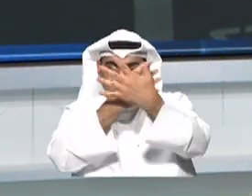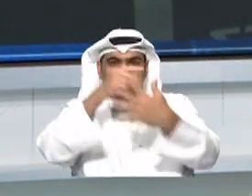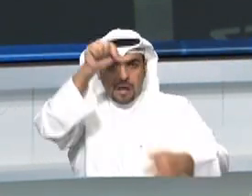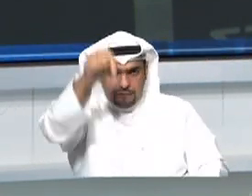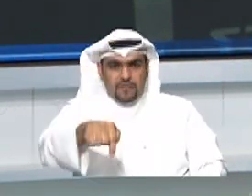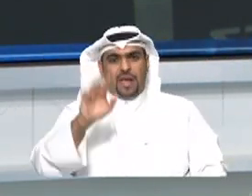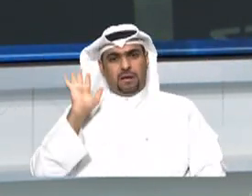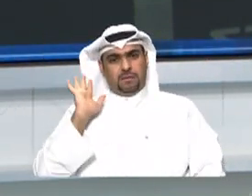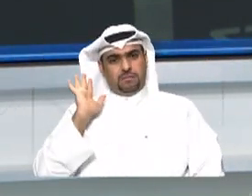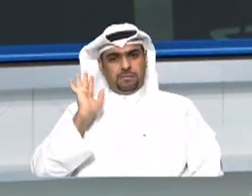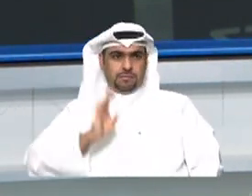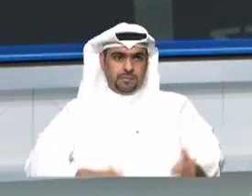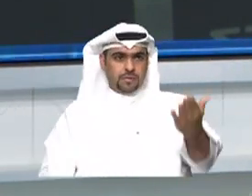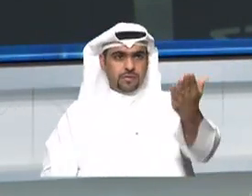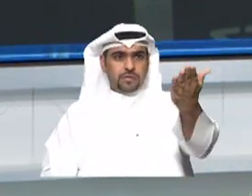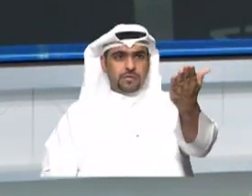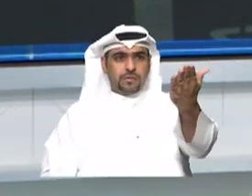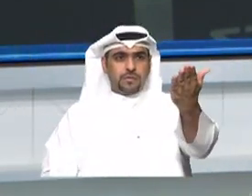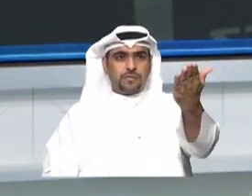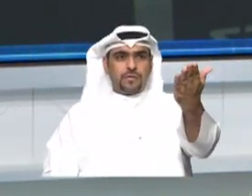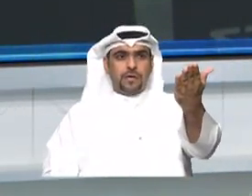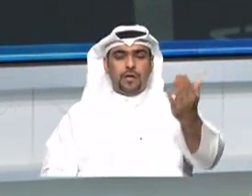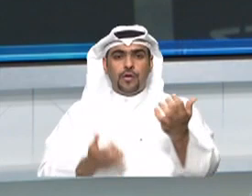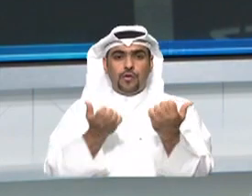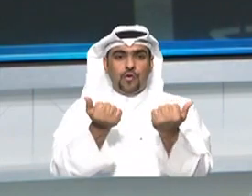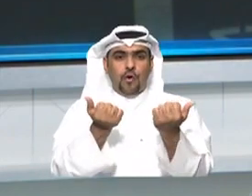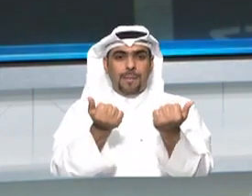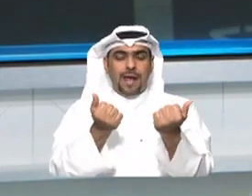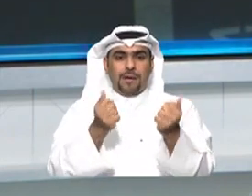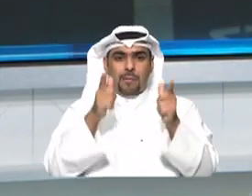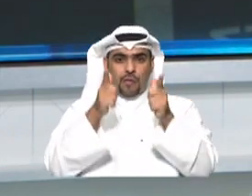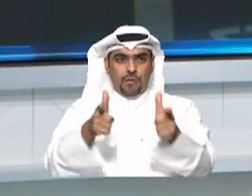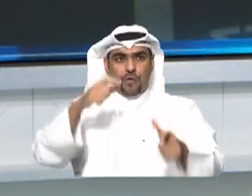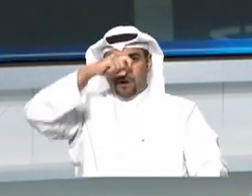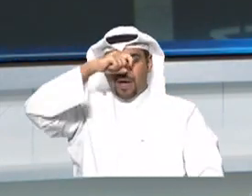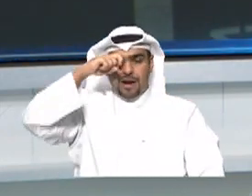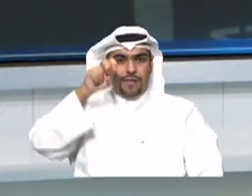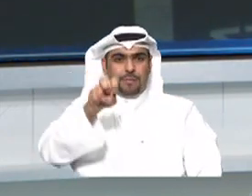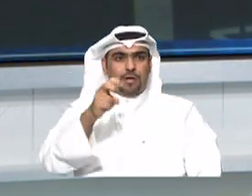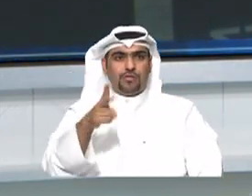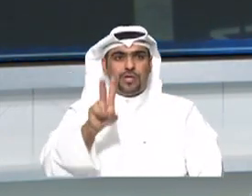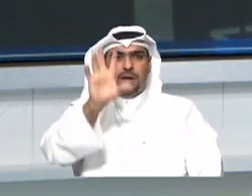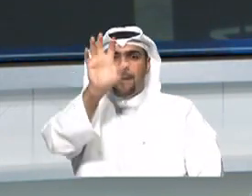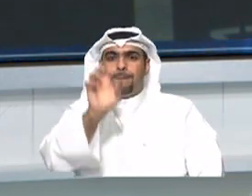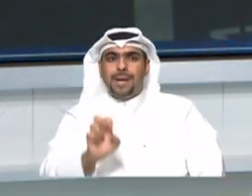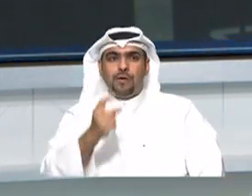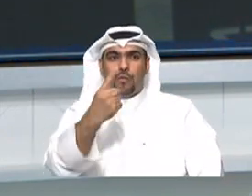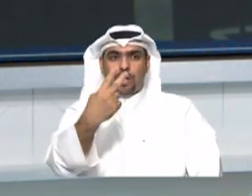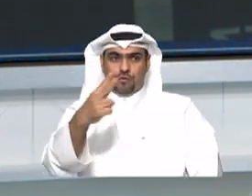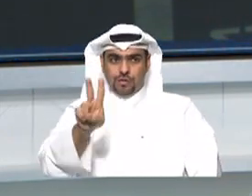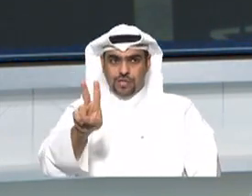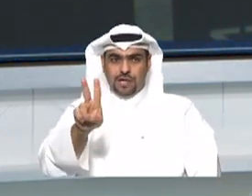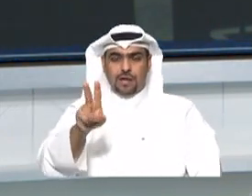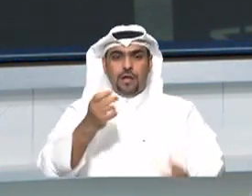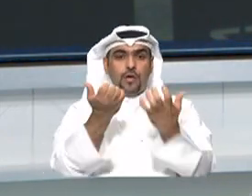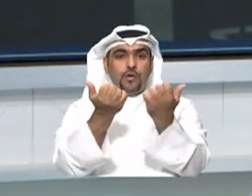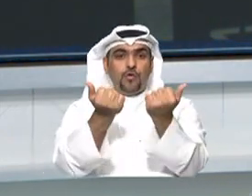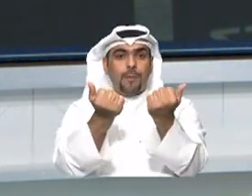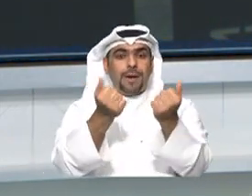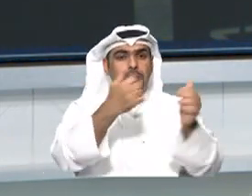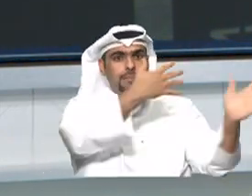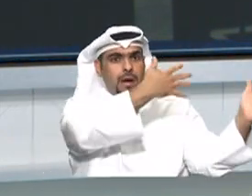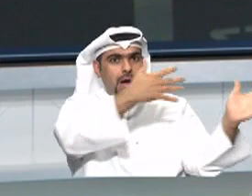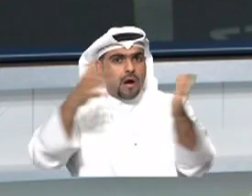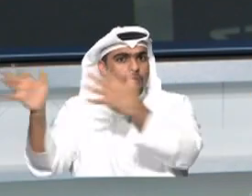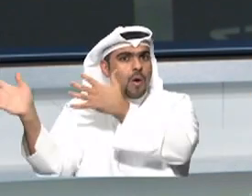العظمى أعزائي المشاهدين متفاوتة ما بين 27 إلى 28 درجة مئوية، وتحول الرياح إلى رياح الكوز قد تتحول